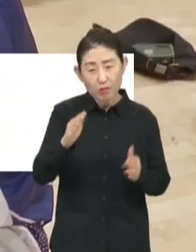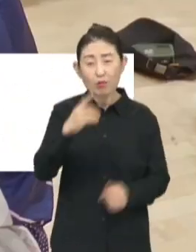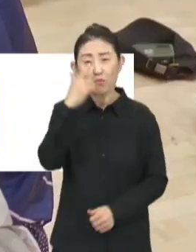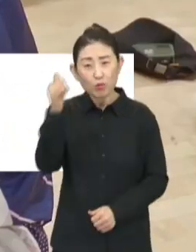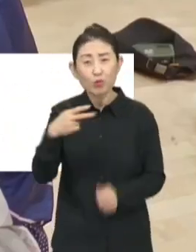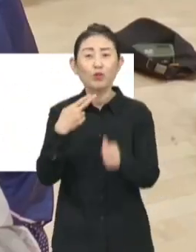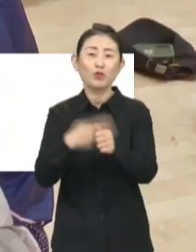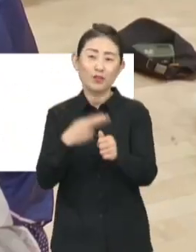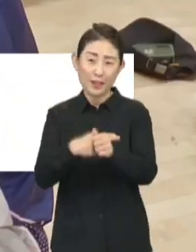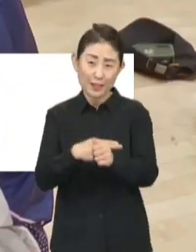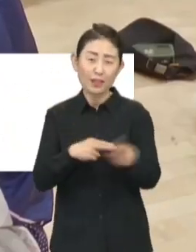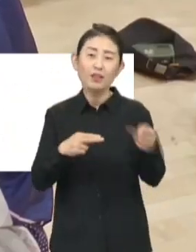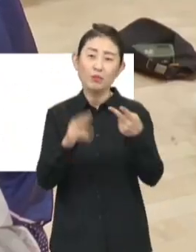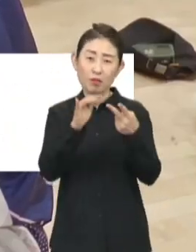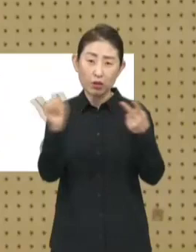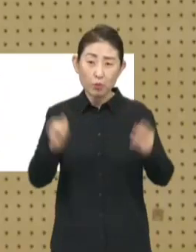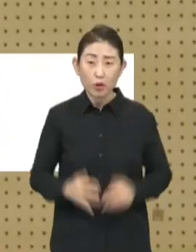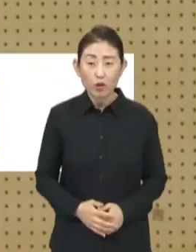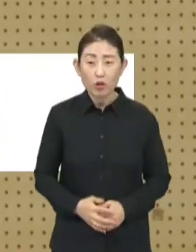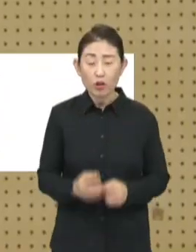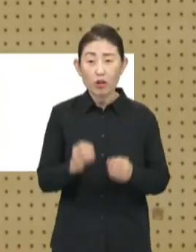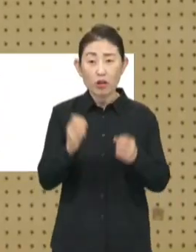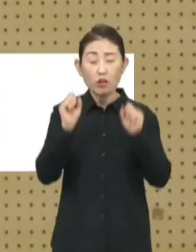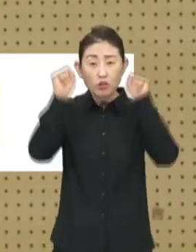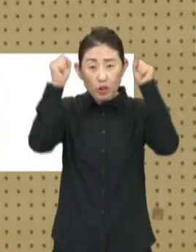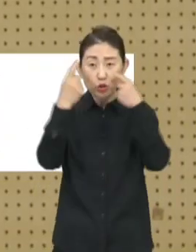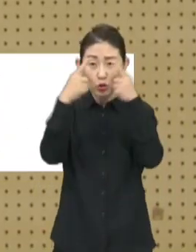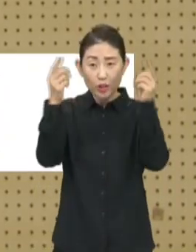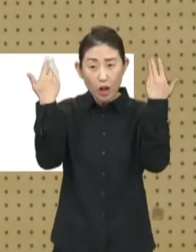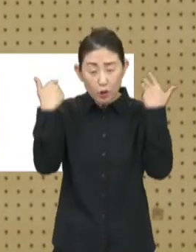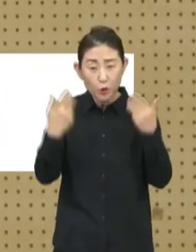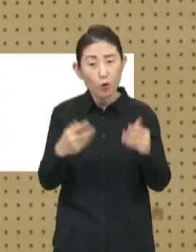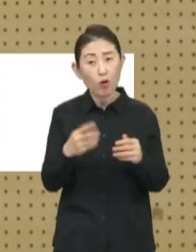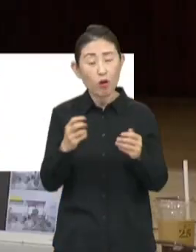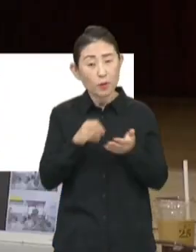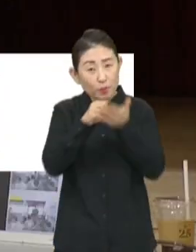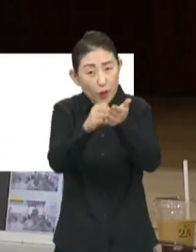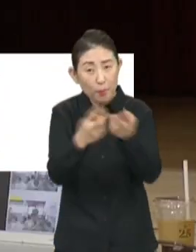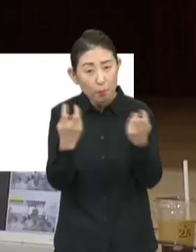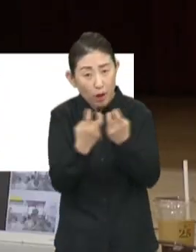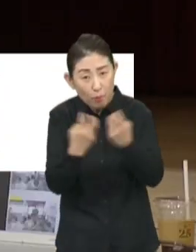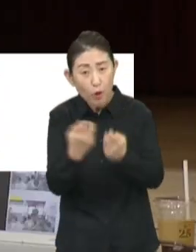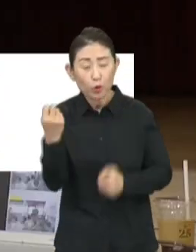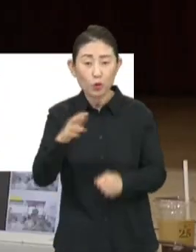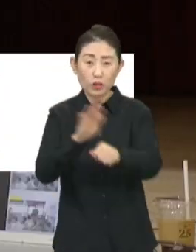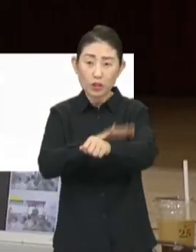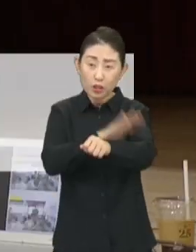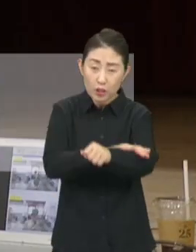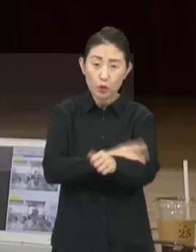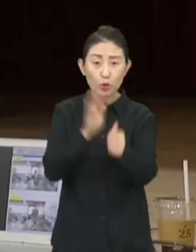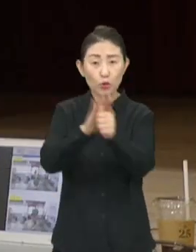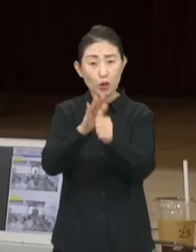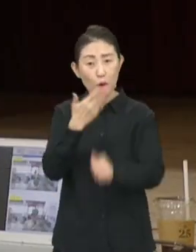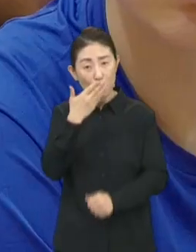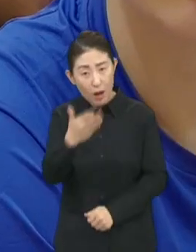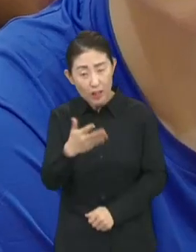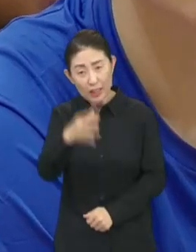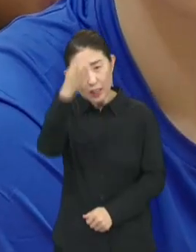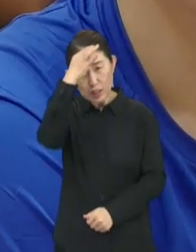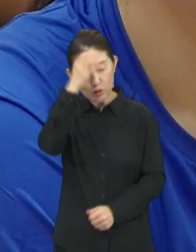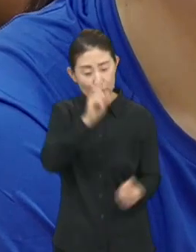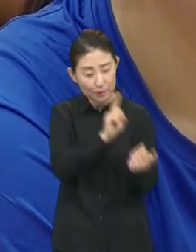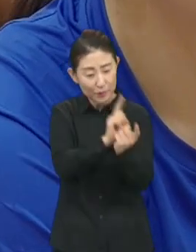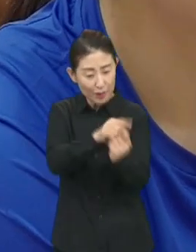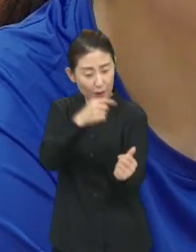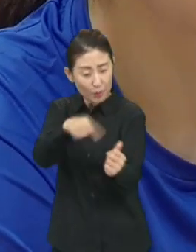200여명이 참가한 가운데 체육 대학의 입시 전형에 대한 맞춤형 전략과 실기 종목별 도움이 될 수 있는 트레이닝 방법을